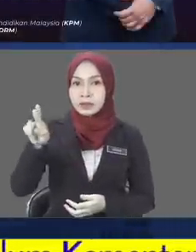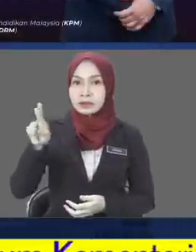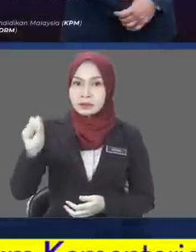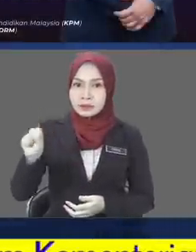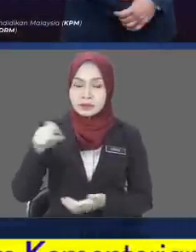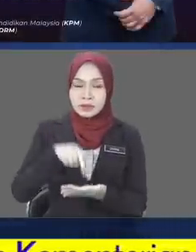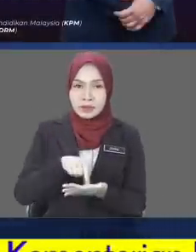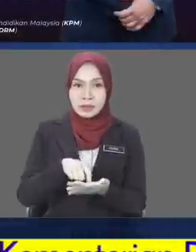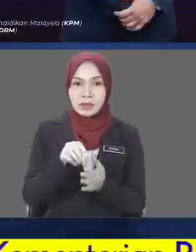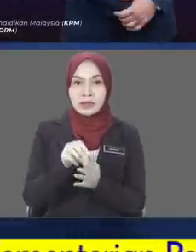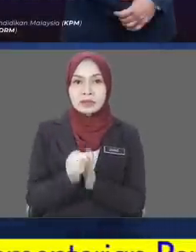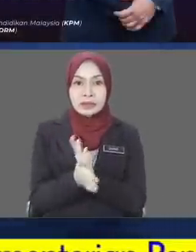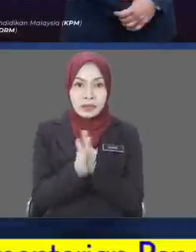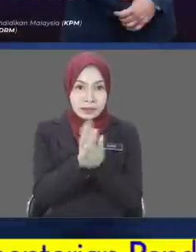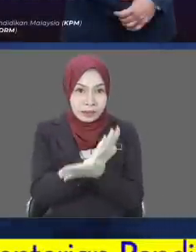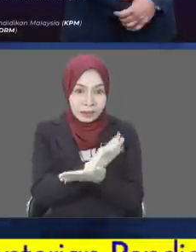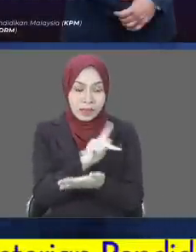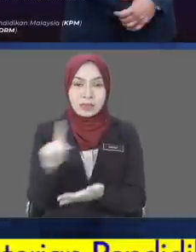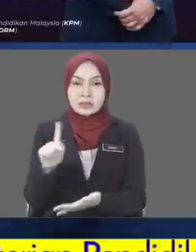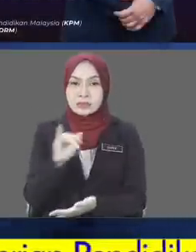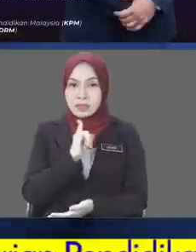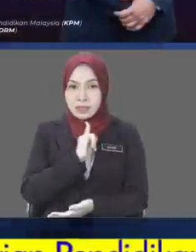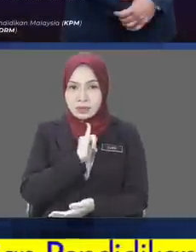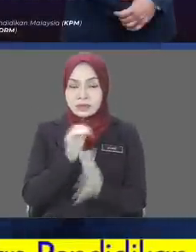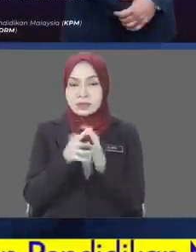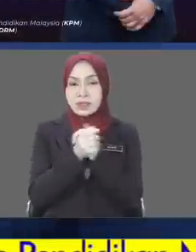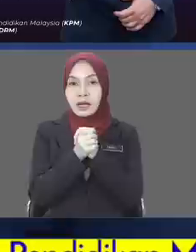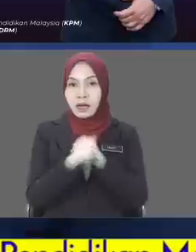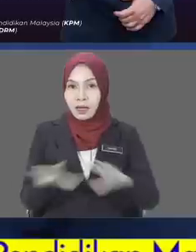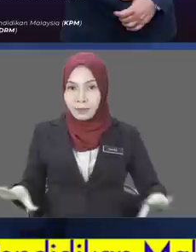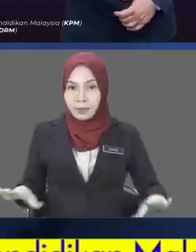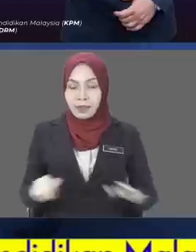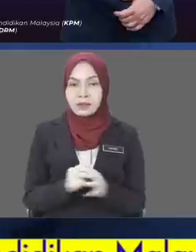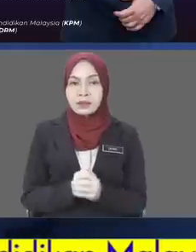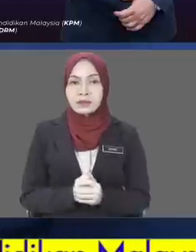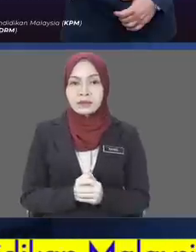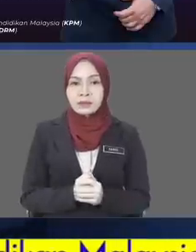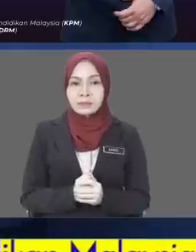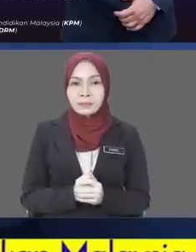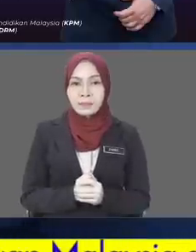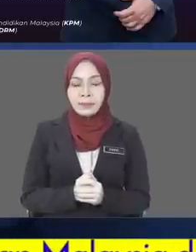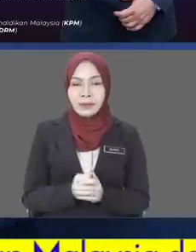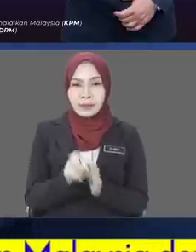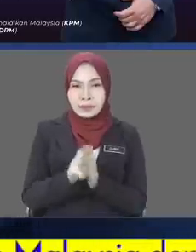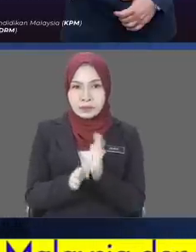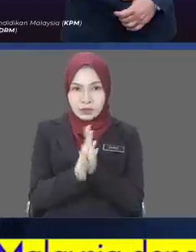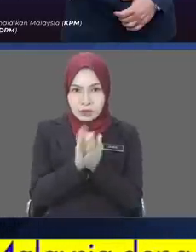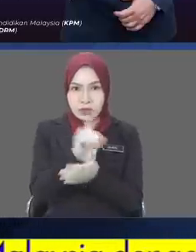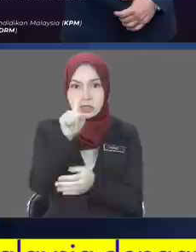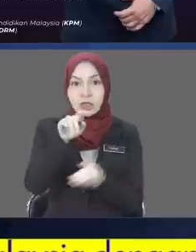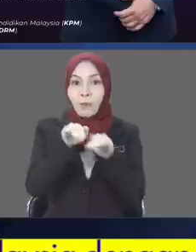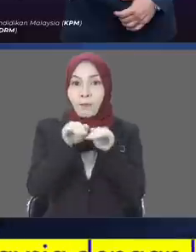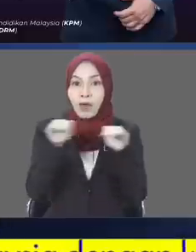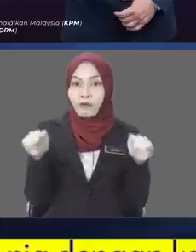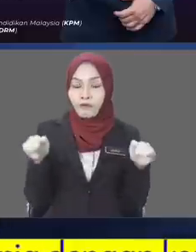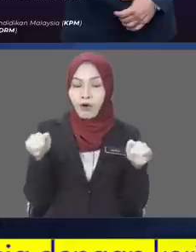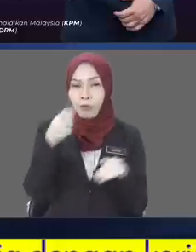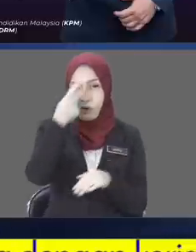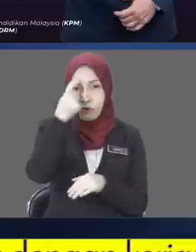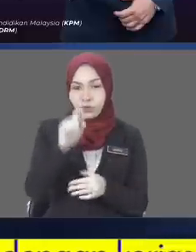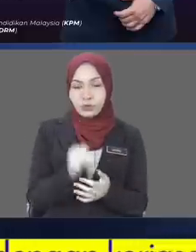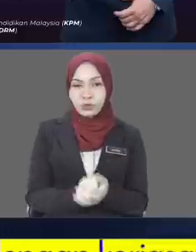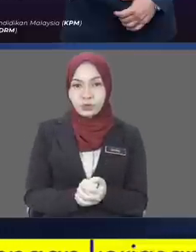sosial Piece Jadikan saya selamat merupakan salah satu platform pendidikan sepanjang Hayat untuk